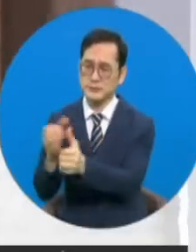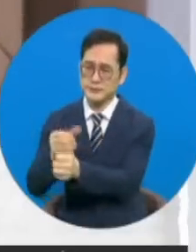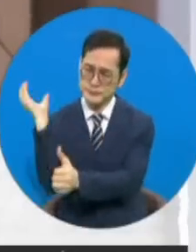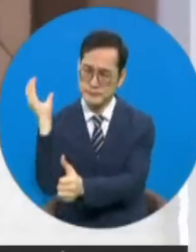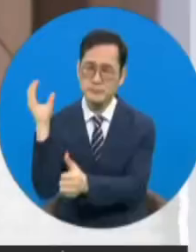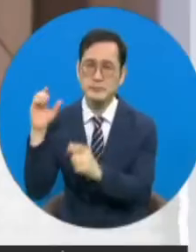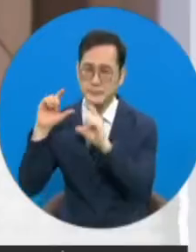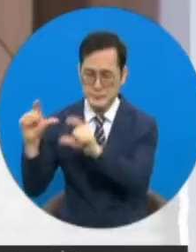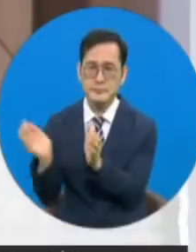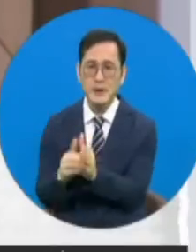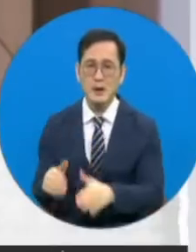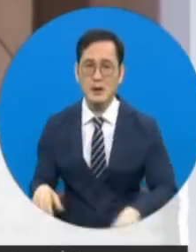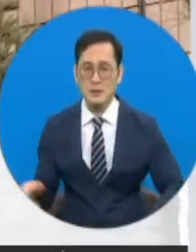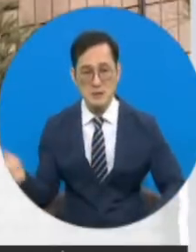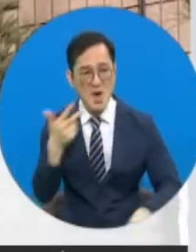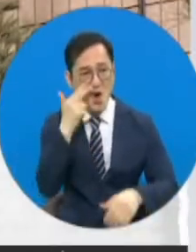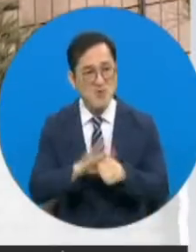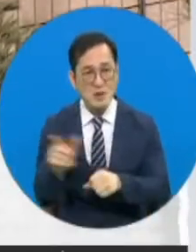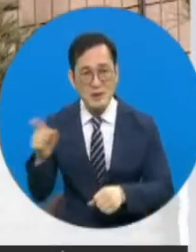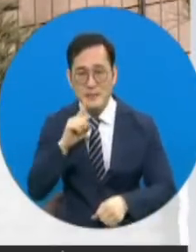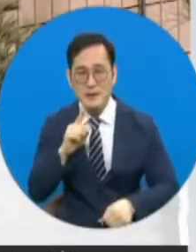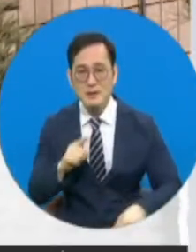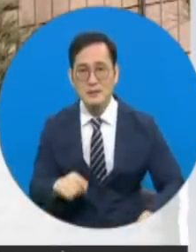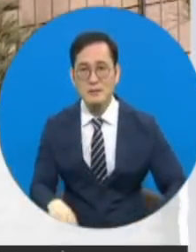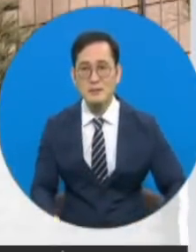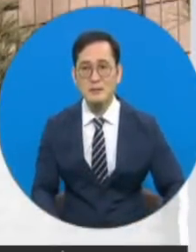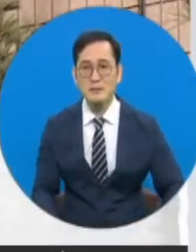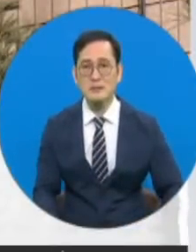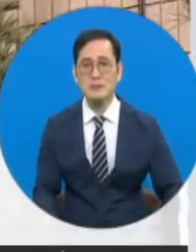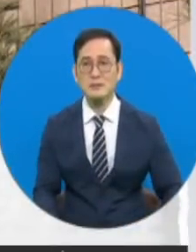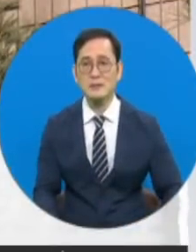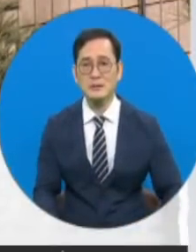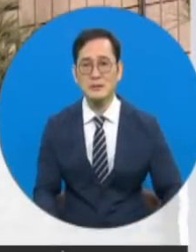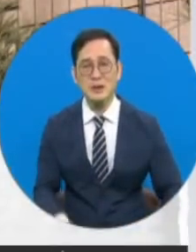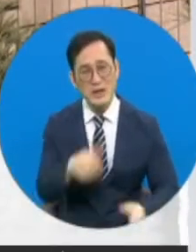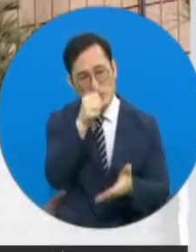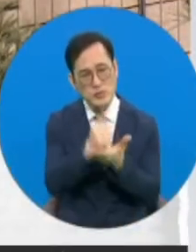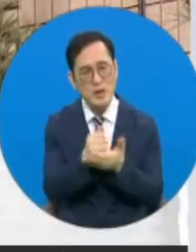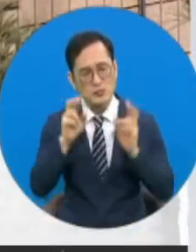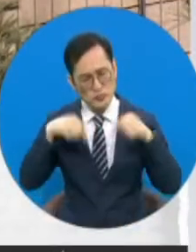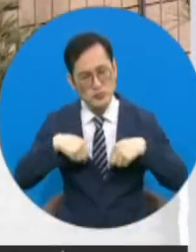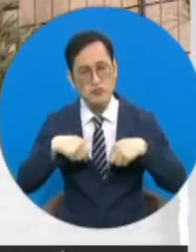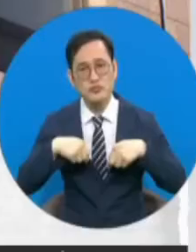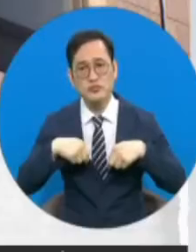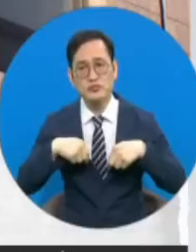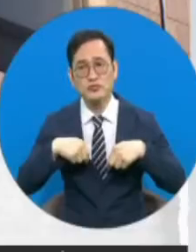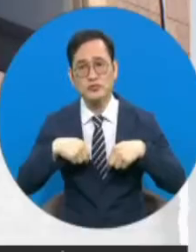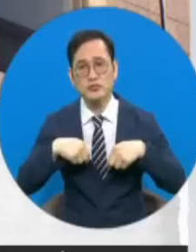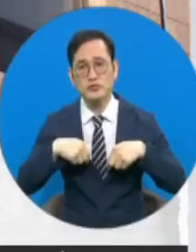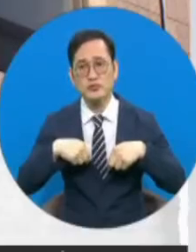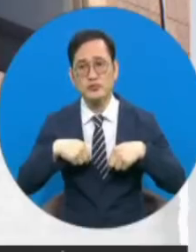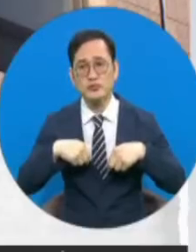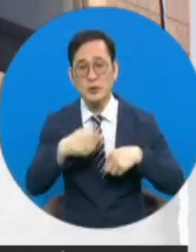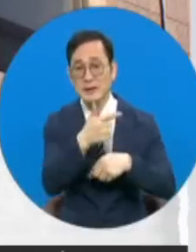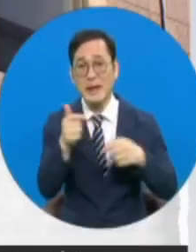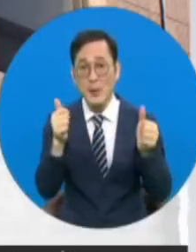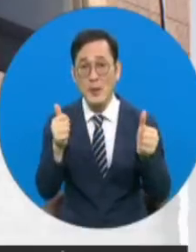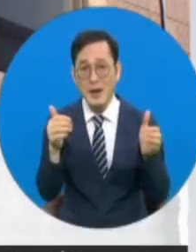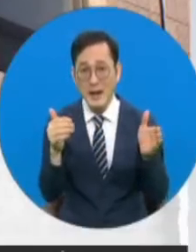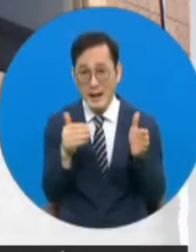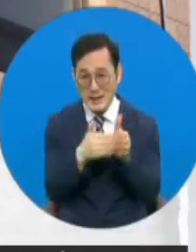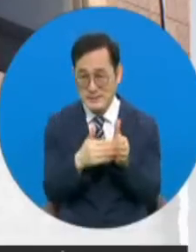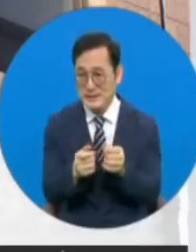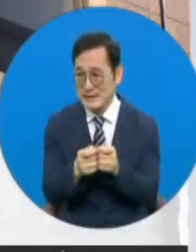환상의 위원장 얘기 중에 무죄 추정의 원칙을 얘기하는데요 무죄추정의 원칙에 따라서 대법원의 확정 판결을 할 때까지